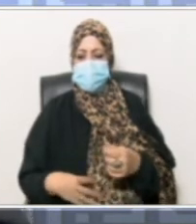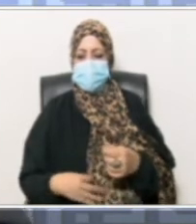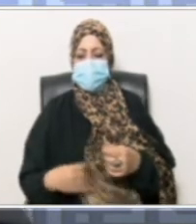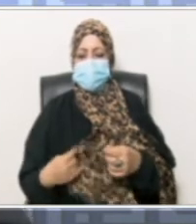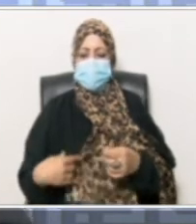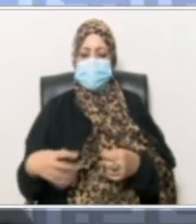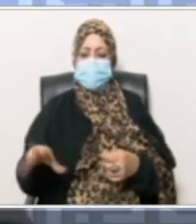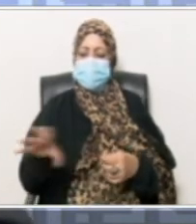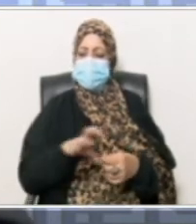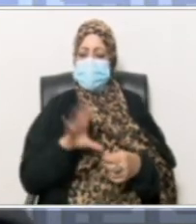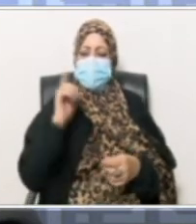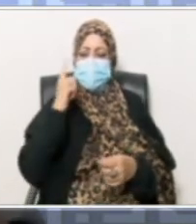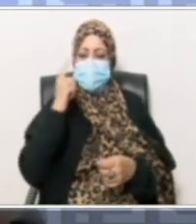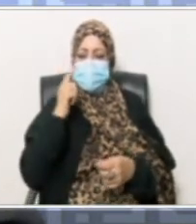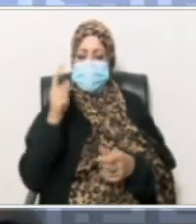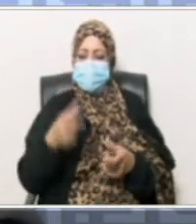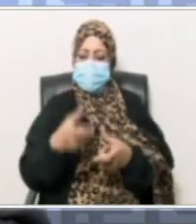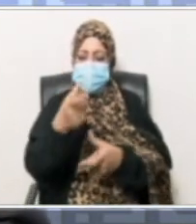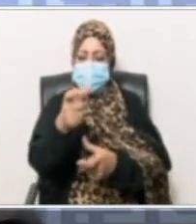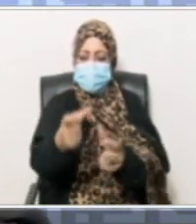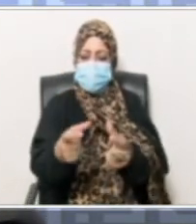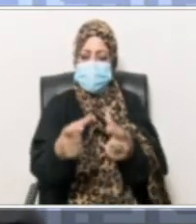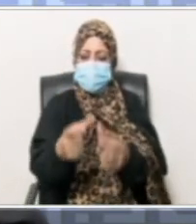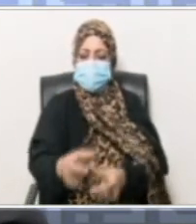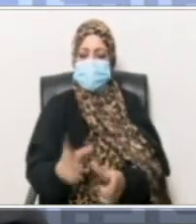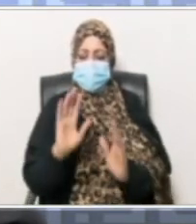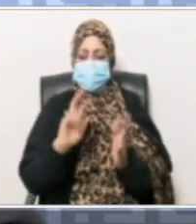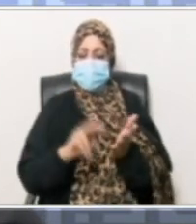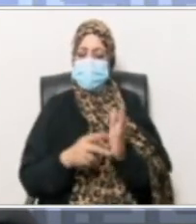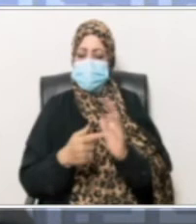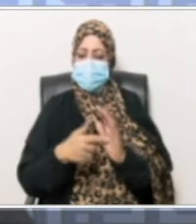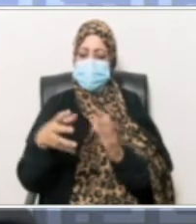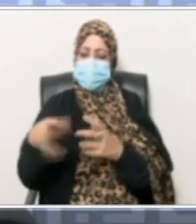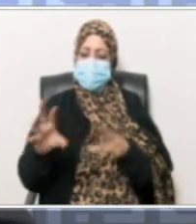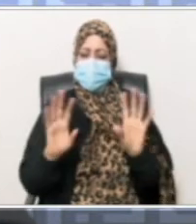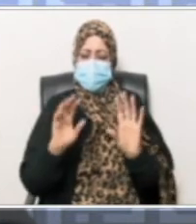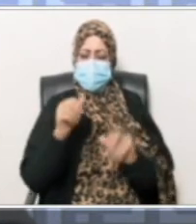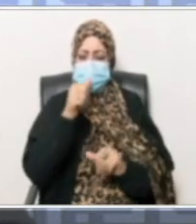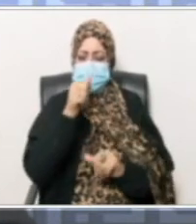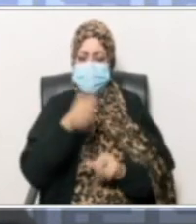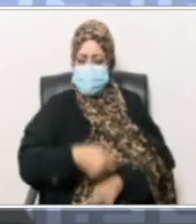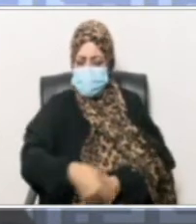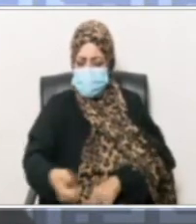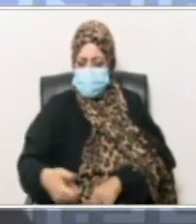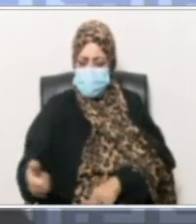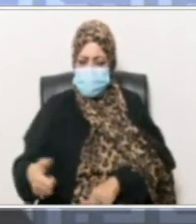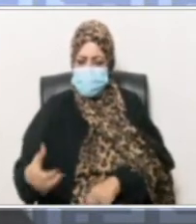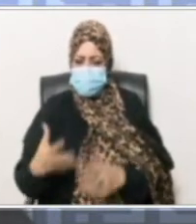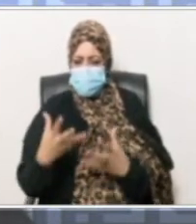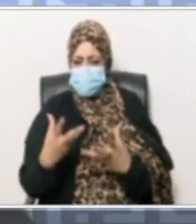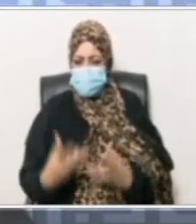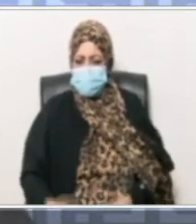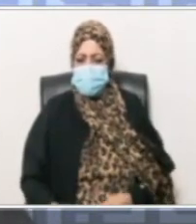والمسألة فيها خلاف، لكن صب الماء هكذا على القبر تبريدا له إلى اعتقادا شيء آخر هذا من البدع لا يجوز.